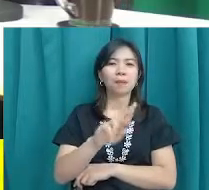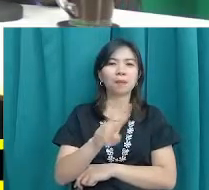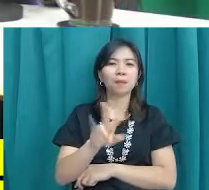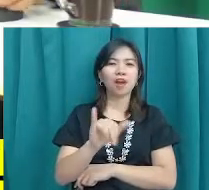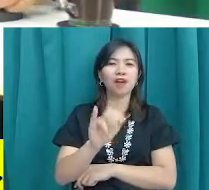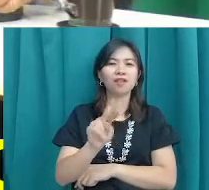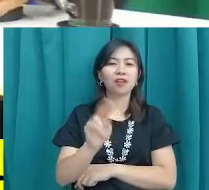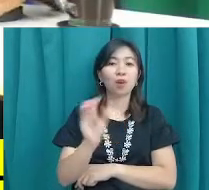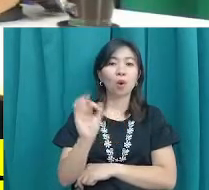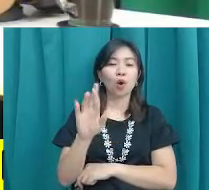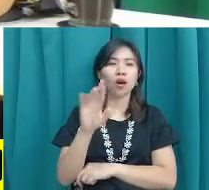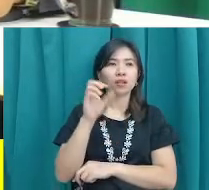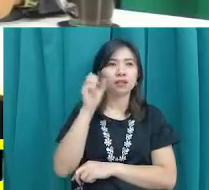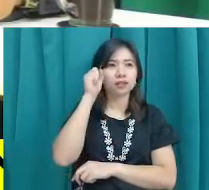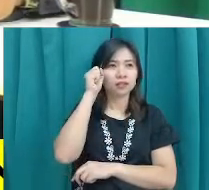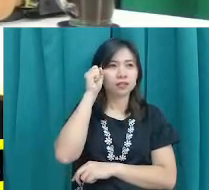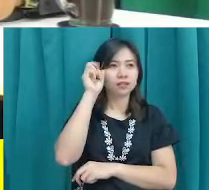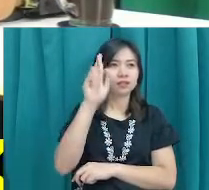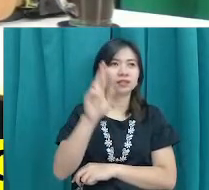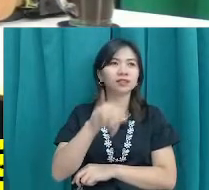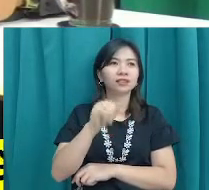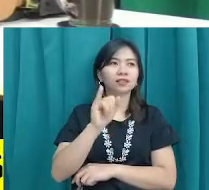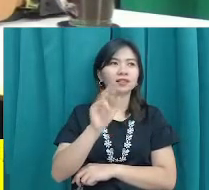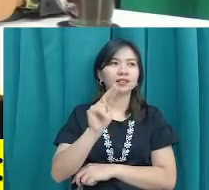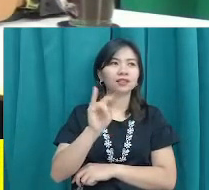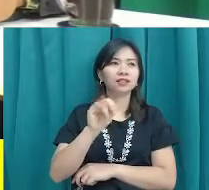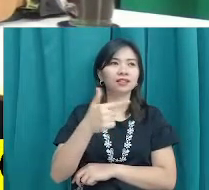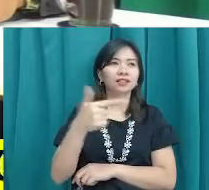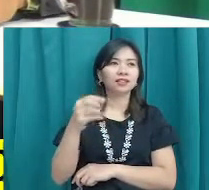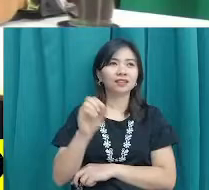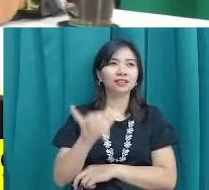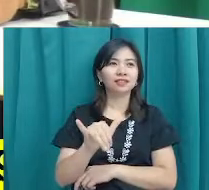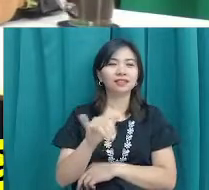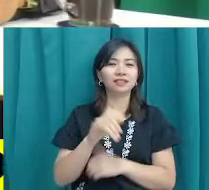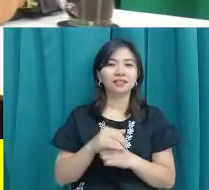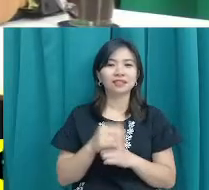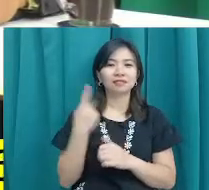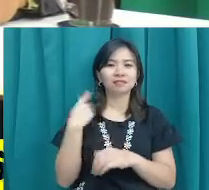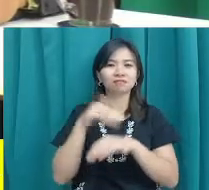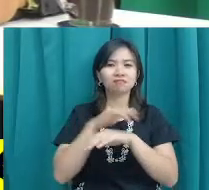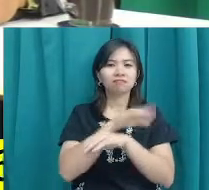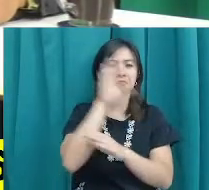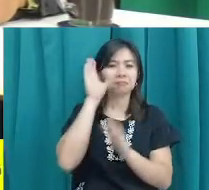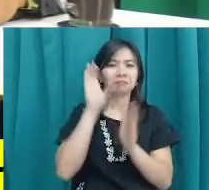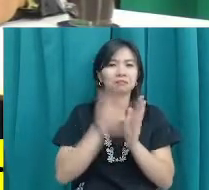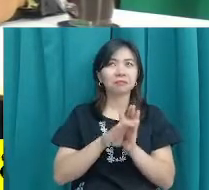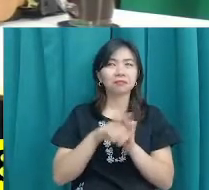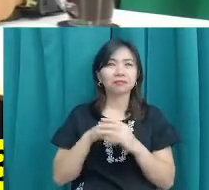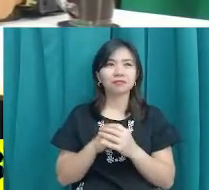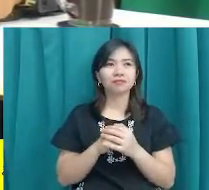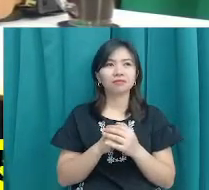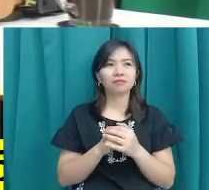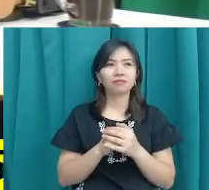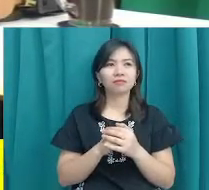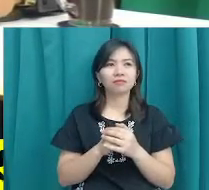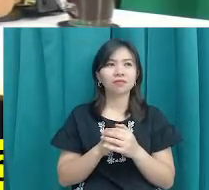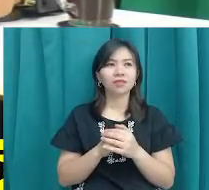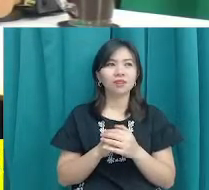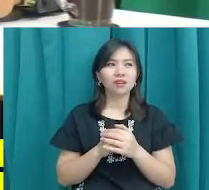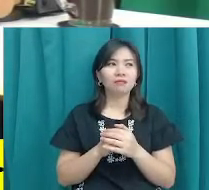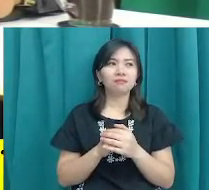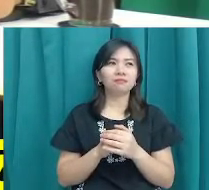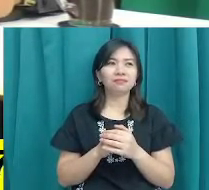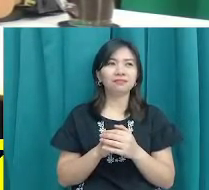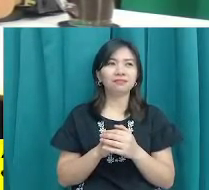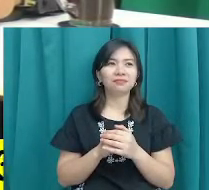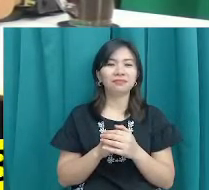si Jinggoy. Pinasa ni Jinggoy yun, Sunday. Oo, may service tayo nun eh. Nakita na, uy, pambira, nagpasa siya ganito. Di, actually, sa harap pa siya nakaupo nun. Yes,